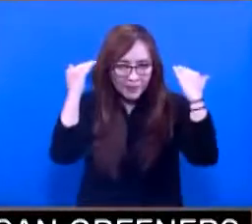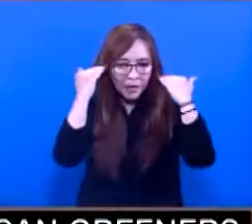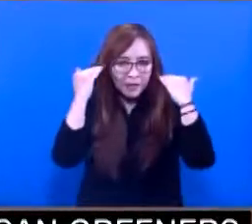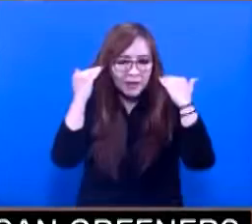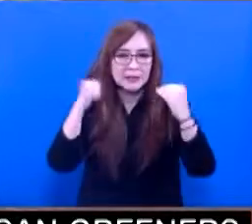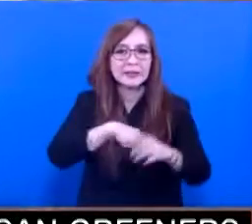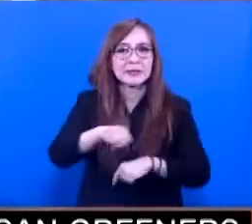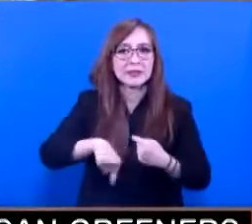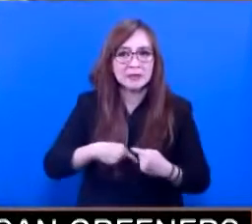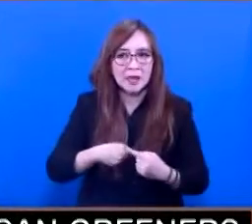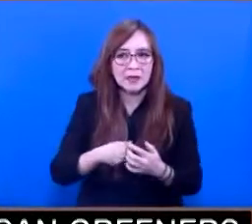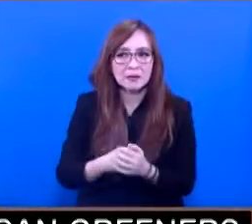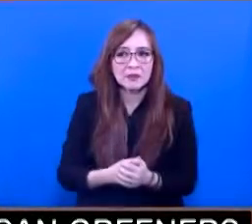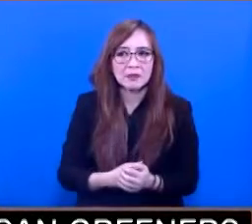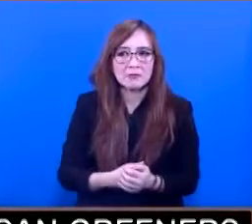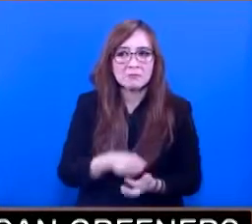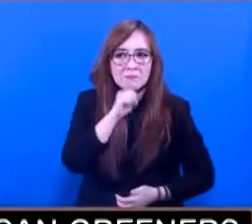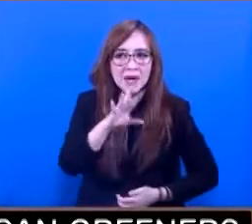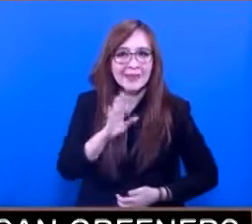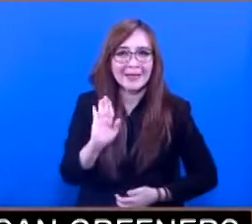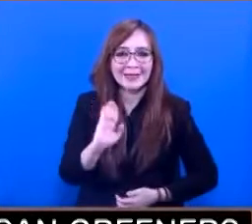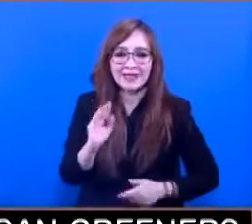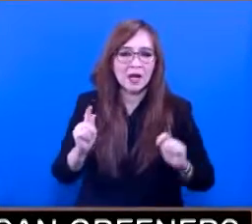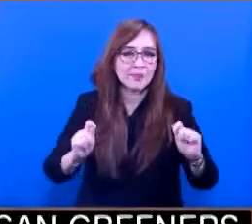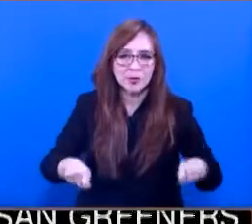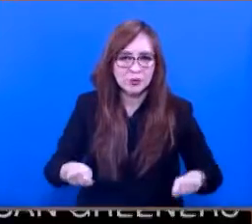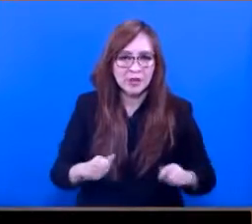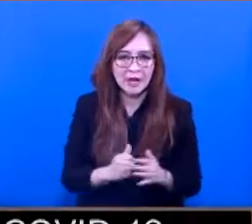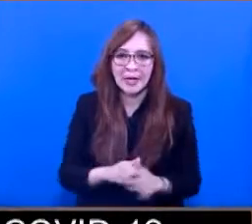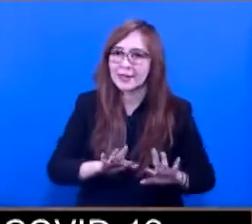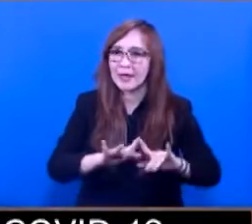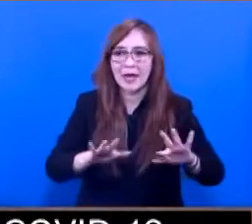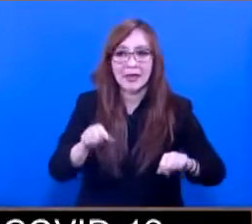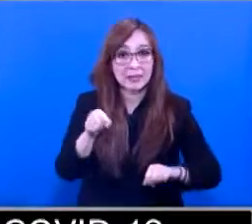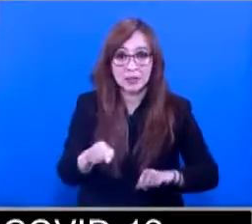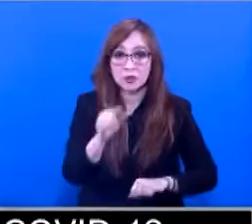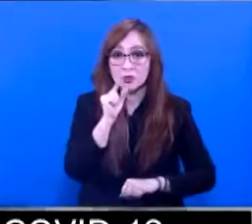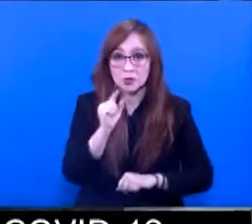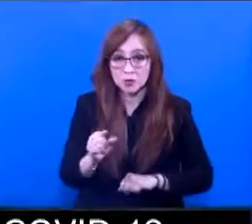memutuskan untuk tidak menggunakan air dari sungai untuk mengairi area persawahan mereka.